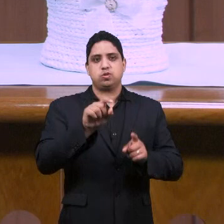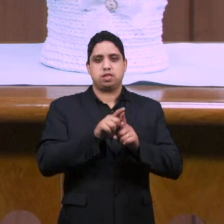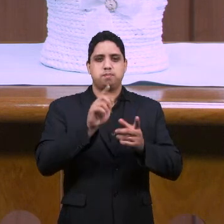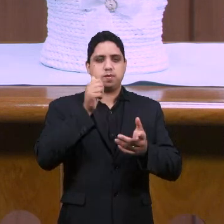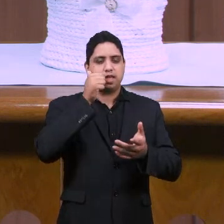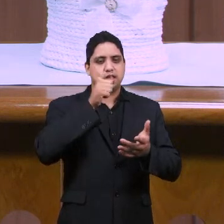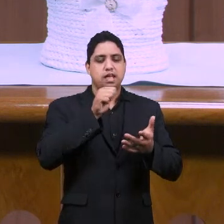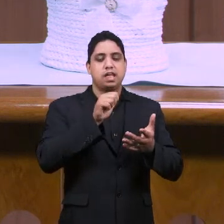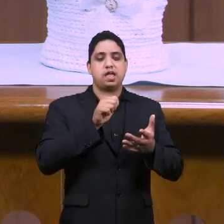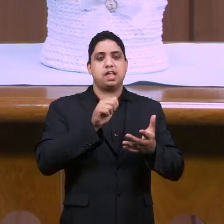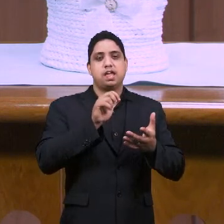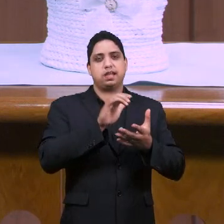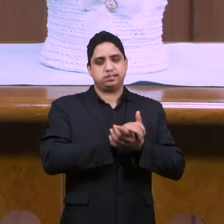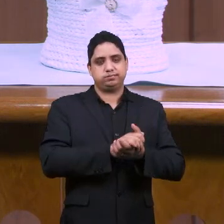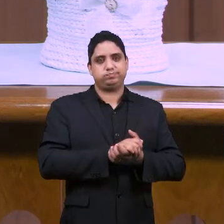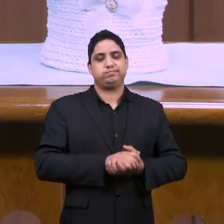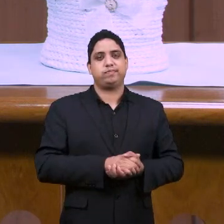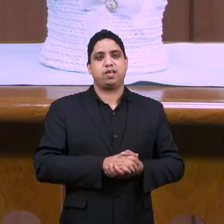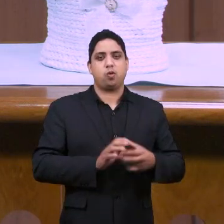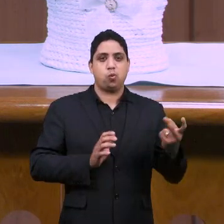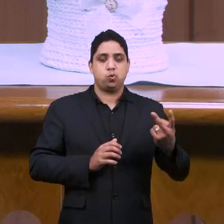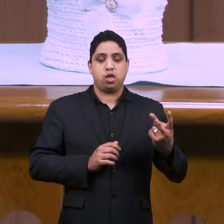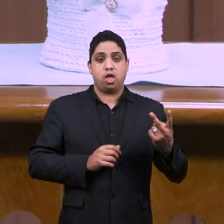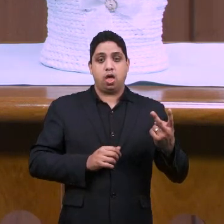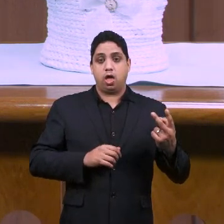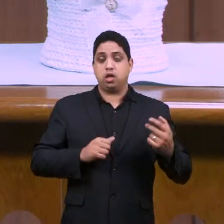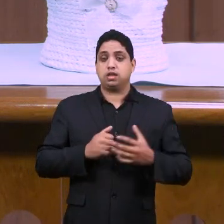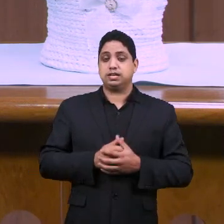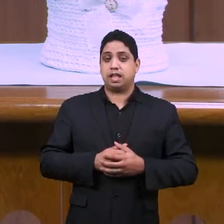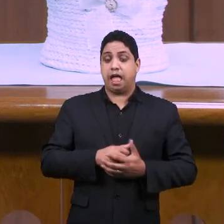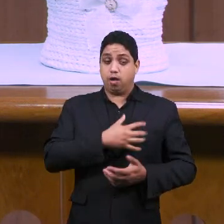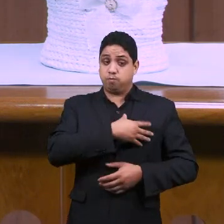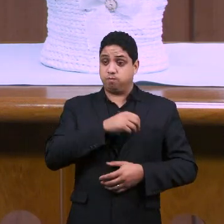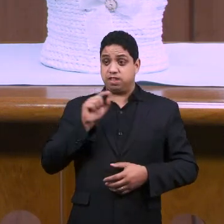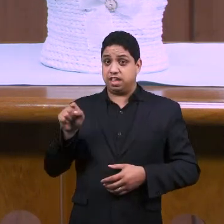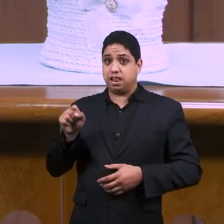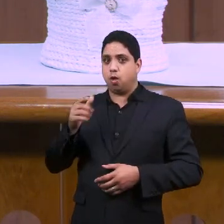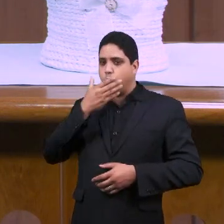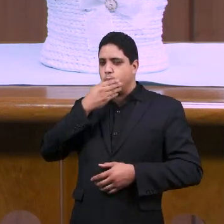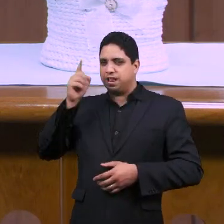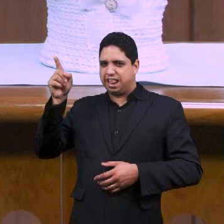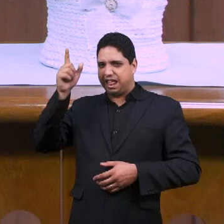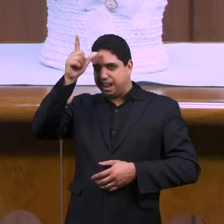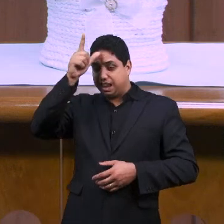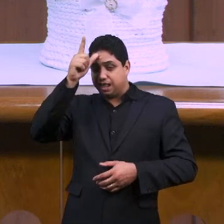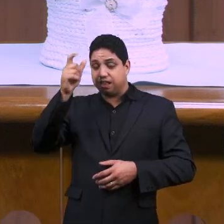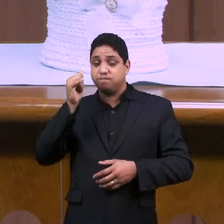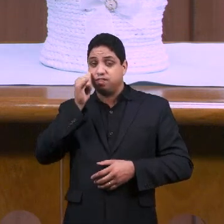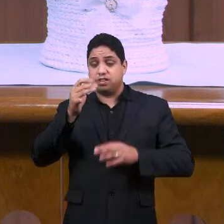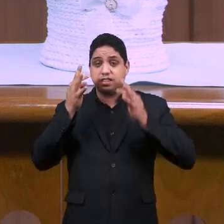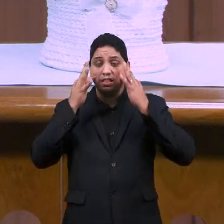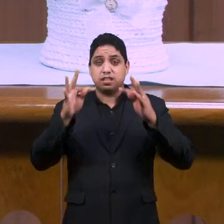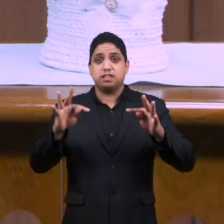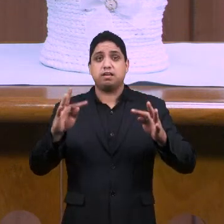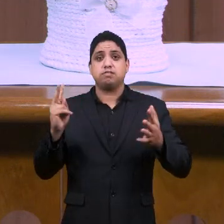épouse. Donc, ce frère qui a donné un témoignage maintenant de Munich, dans l'Allemagne,